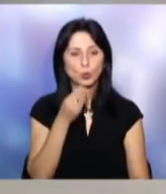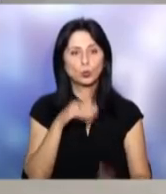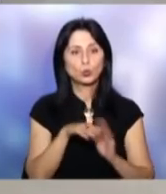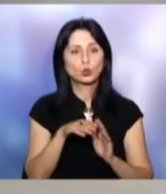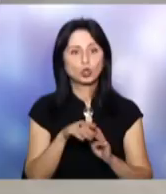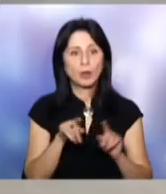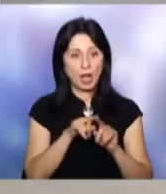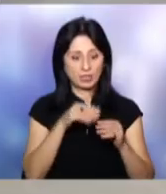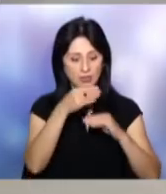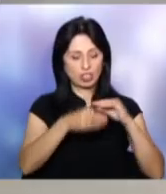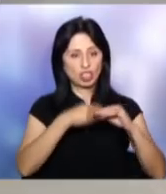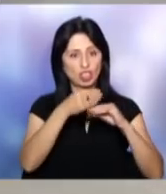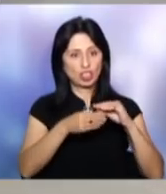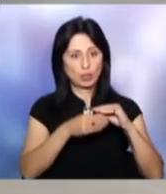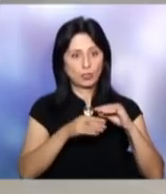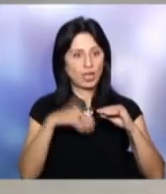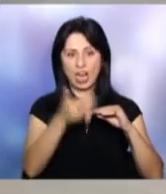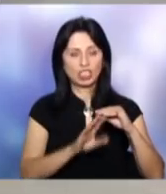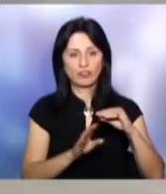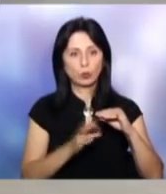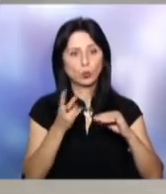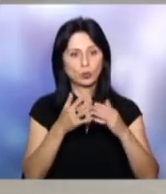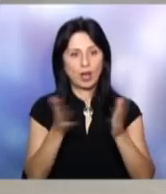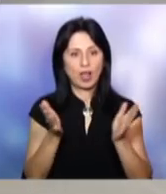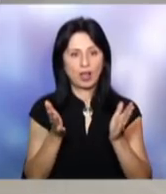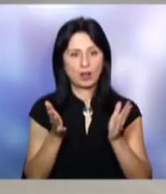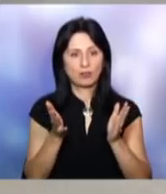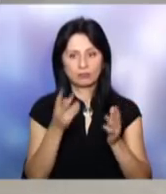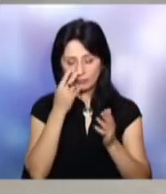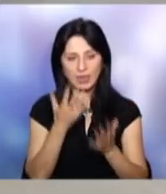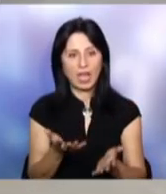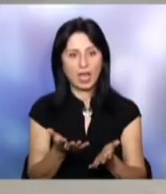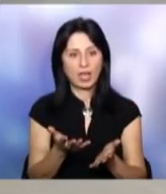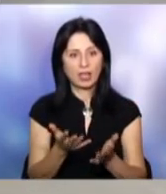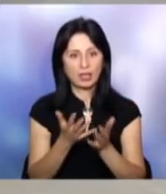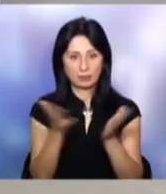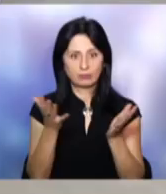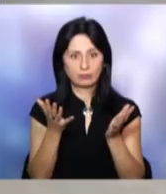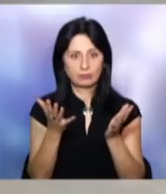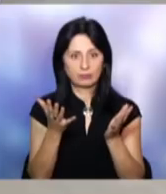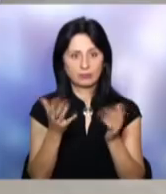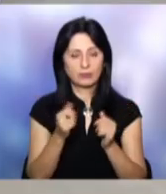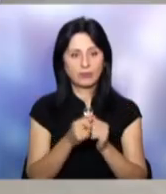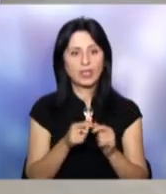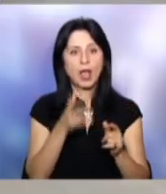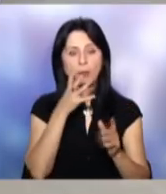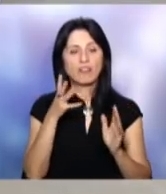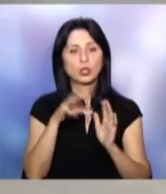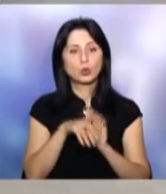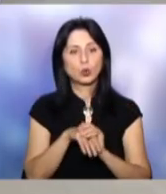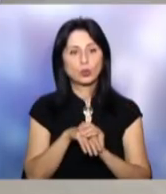უმჯობესია ასეთი შეფუთვით არ შევთავაზოთ პროდუქტები. შევთავაზოთ პროდუქტები გამჭვირვალე შეფუთვით. ამავე